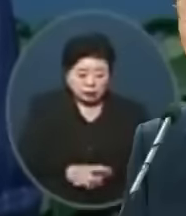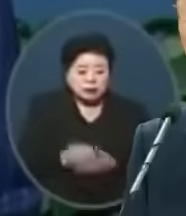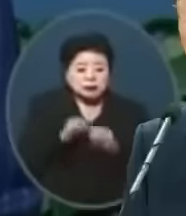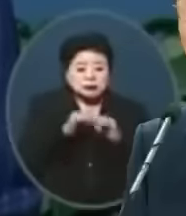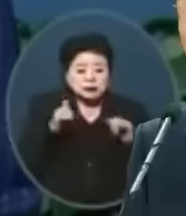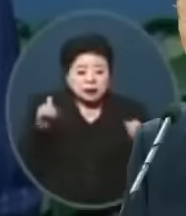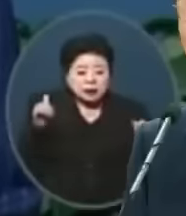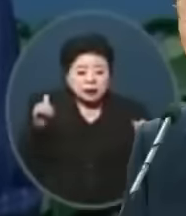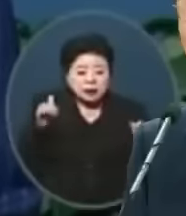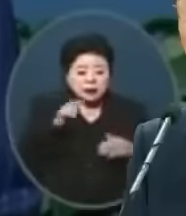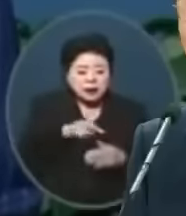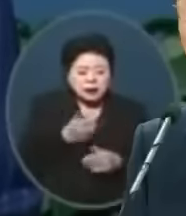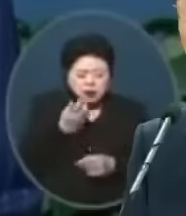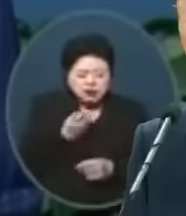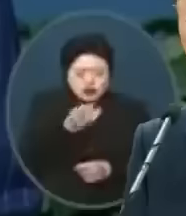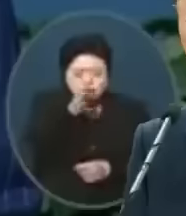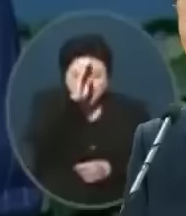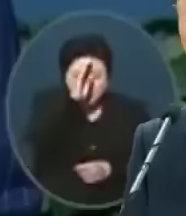사람들은 다 마음속에 우울증의